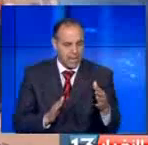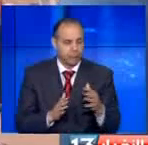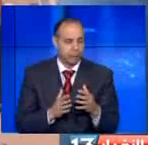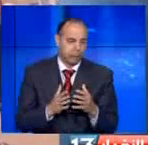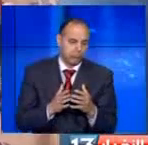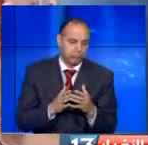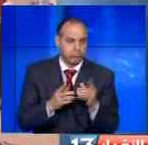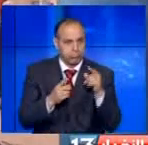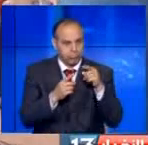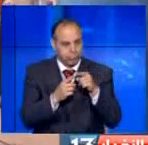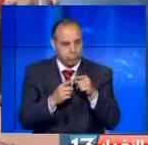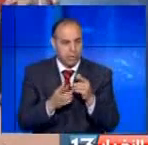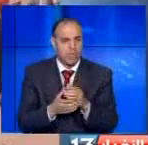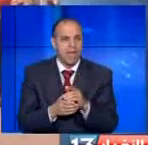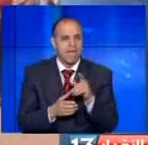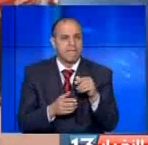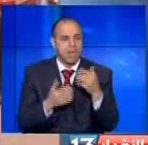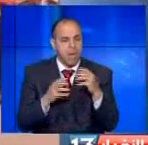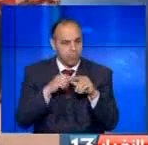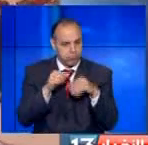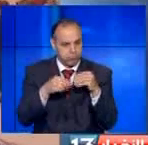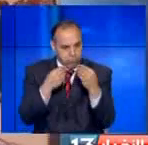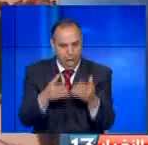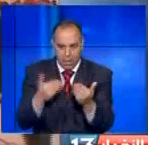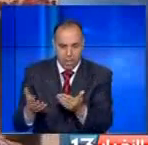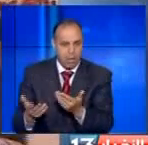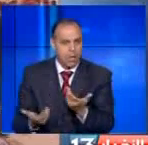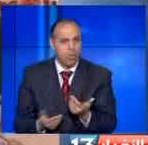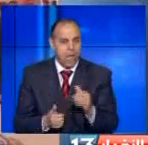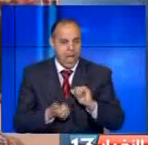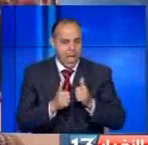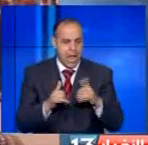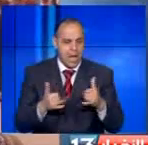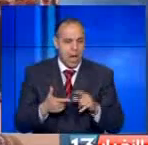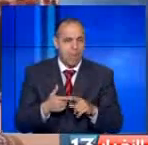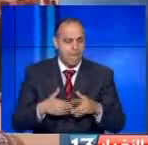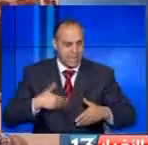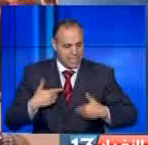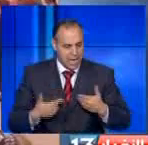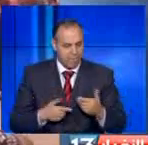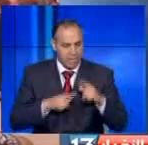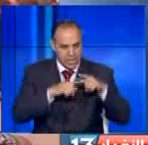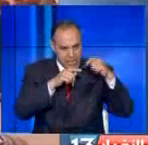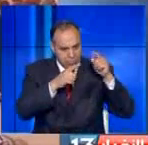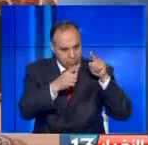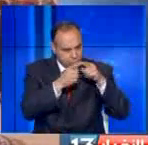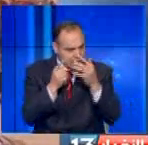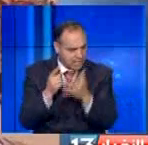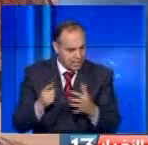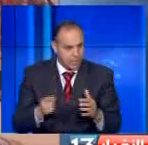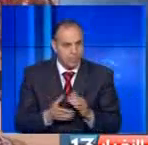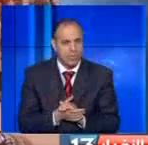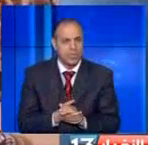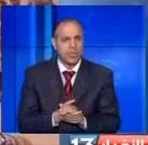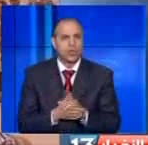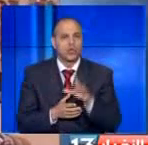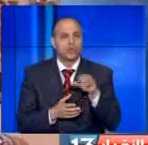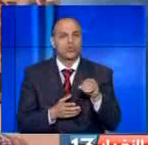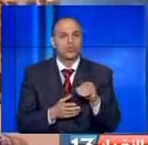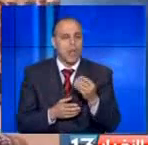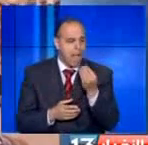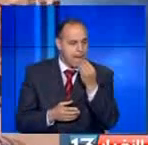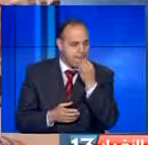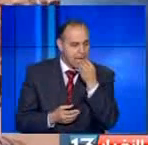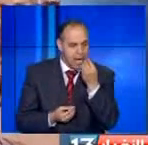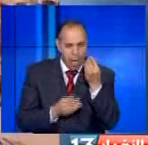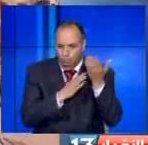معناها باش تكون موجهة للأطفال، فيها جوائز وألعاب، فيها مسرحيات، فيها سينما موجهة للأطفال، تكون فيها المأكولات